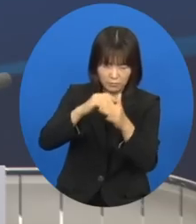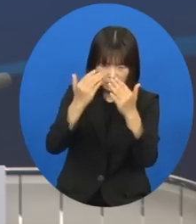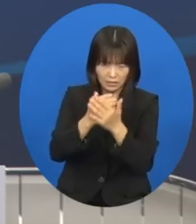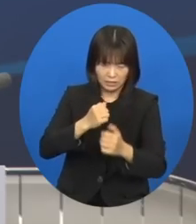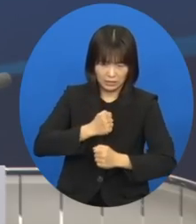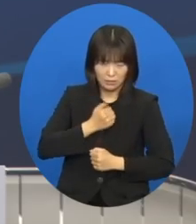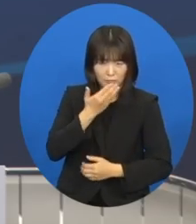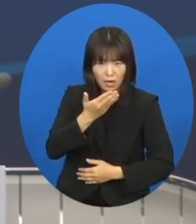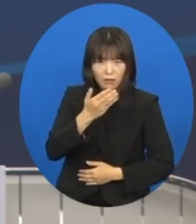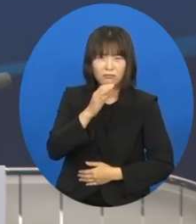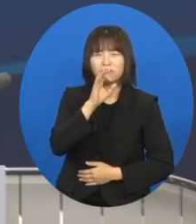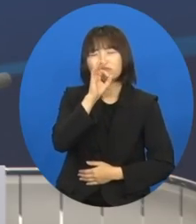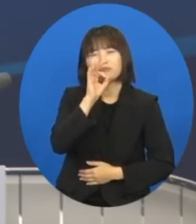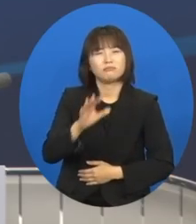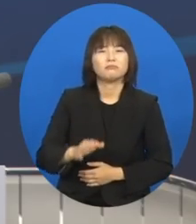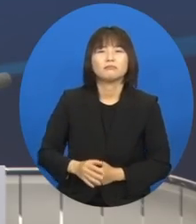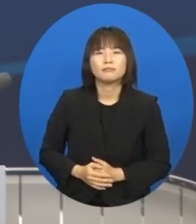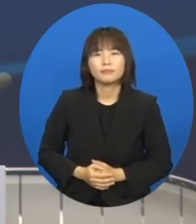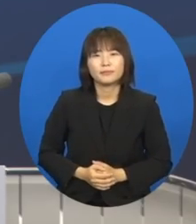없습니다.